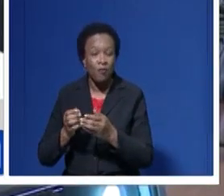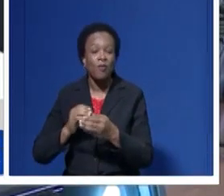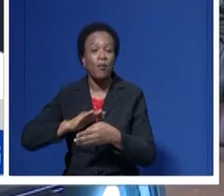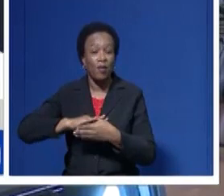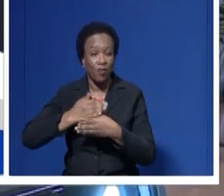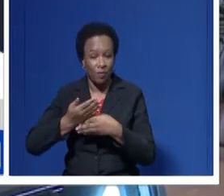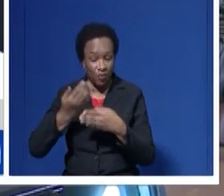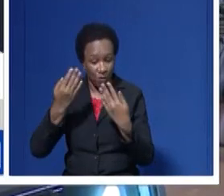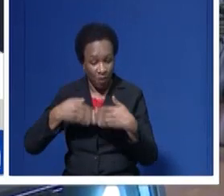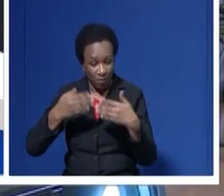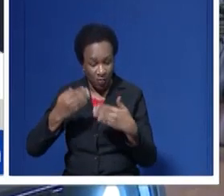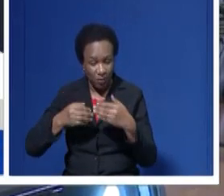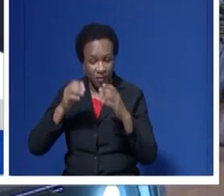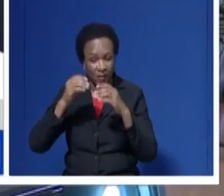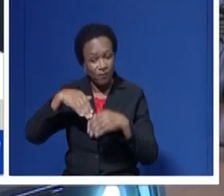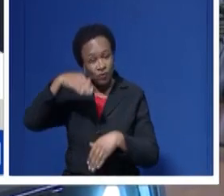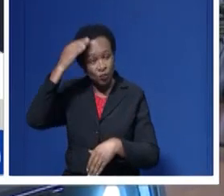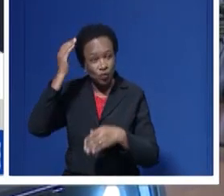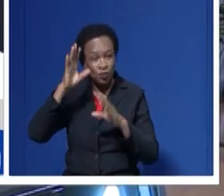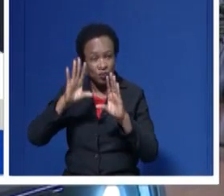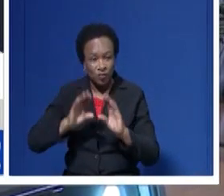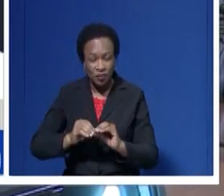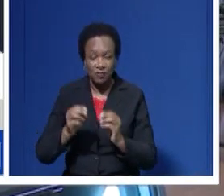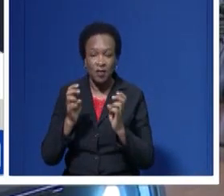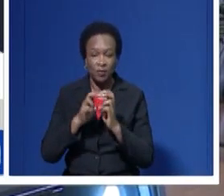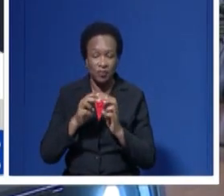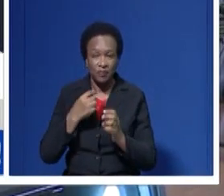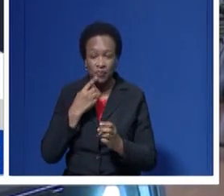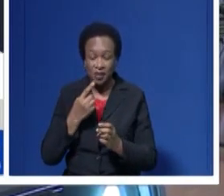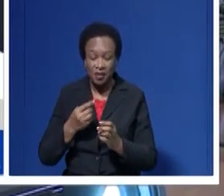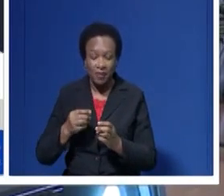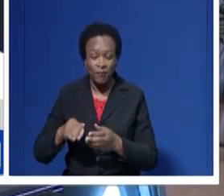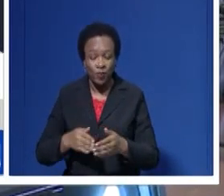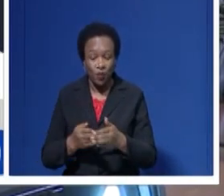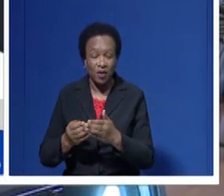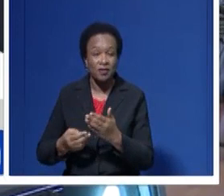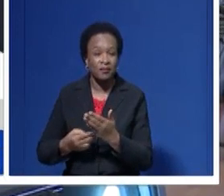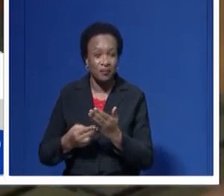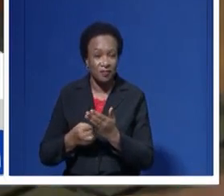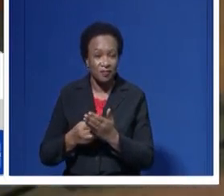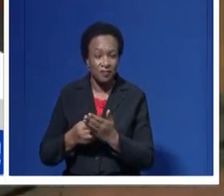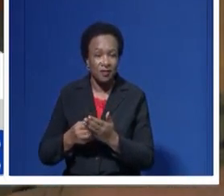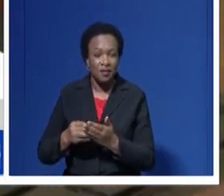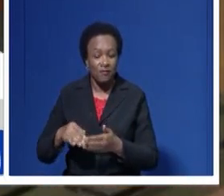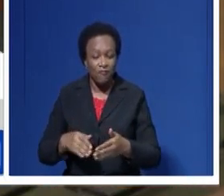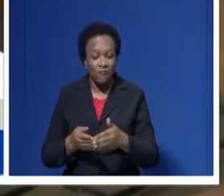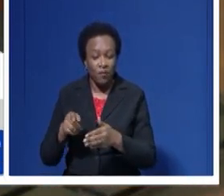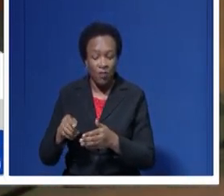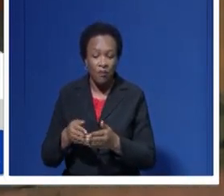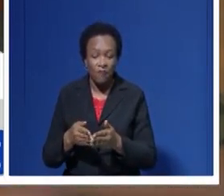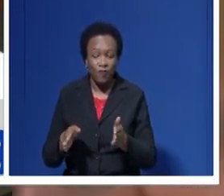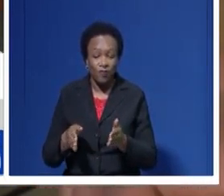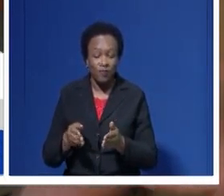katika chuo cha uhasibu Arusha, anasema kwa njia ya teknolojia ya habari na mawasiliano inayotumika sasa, imetoa fursa